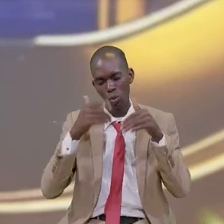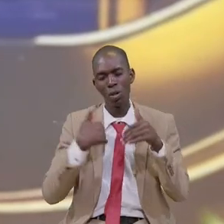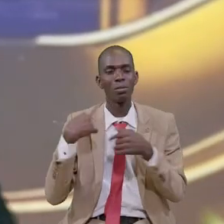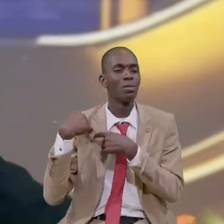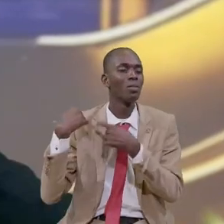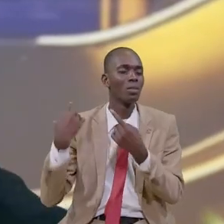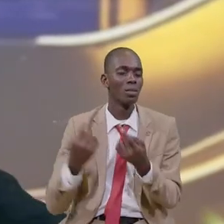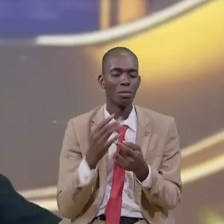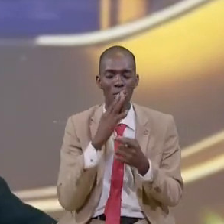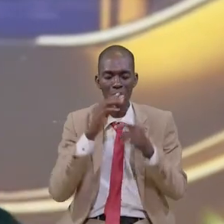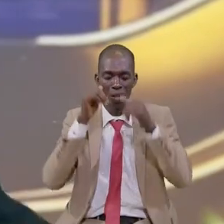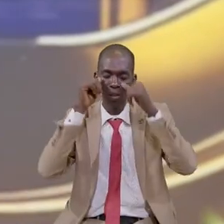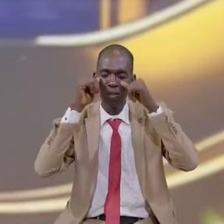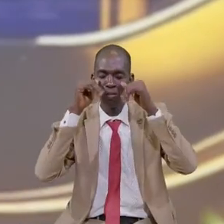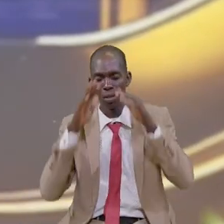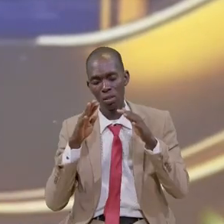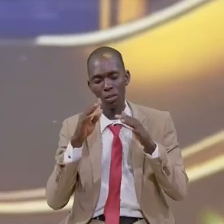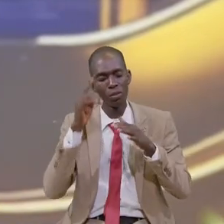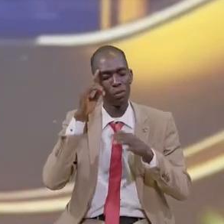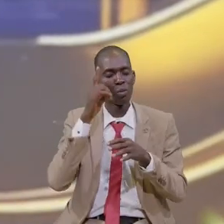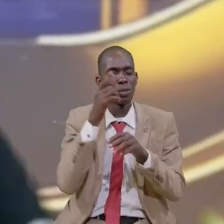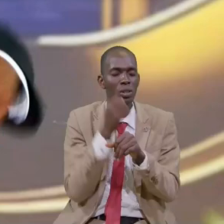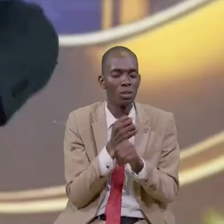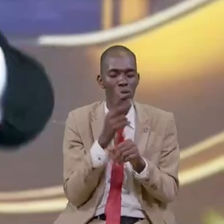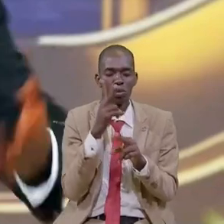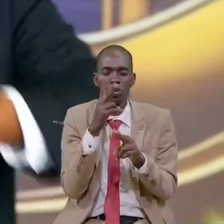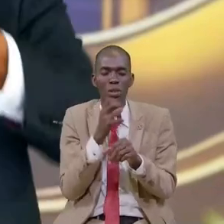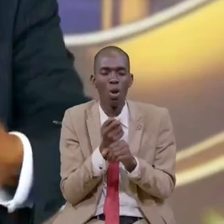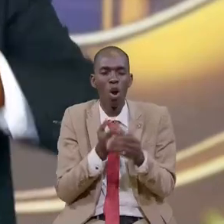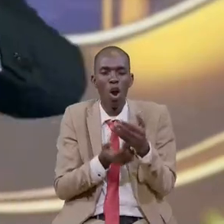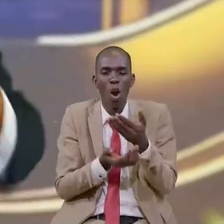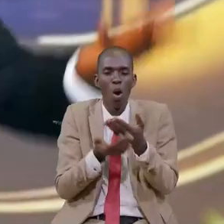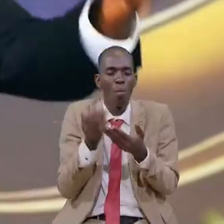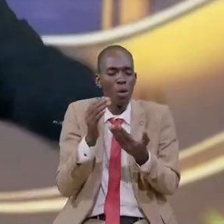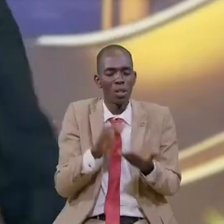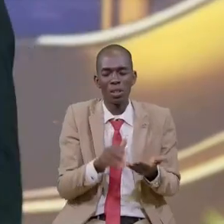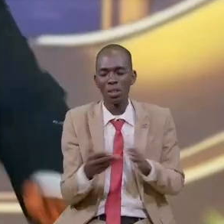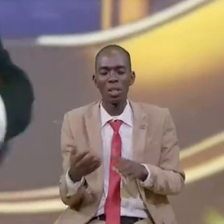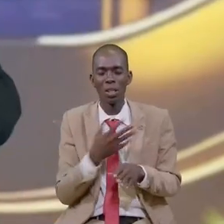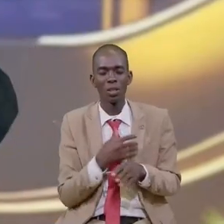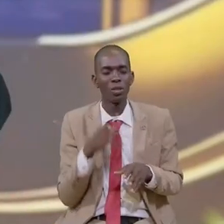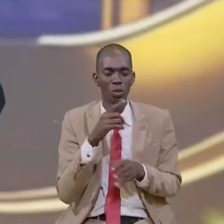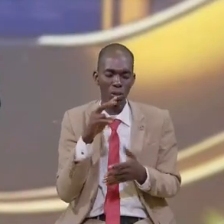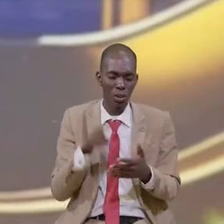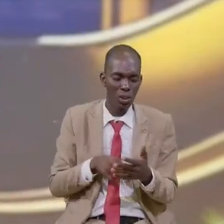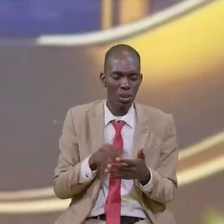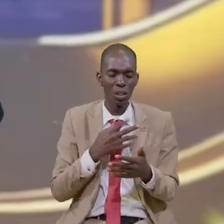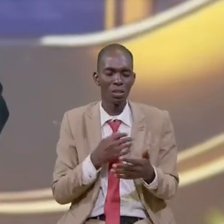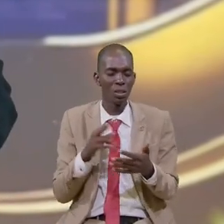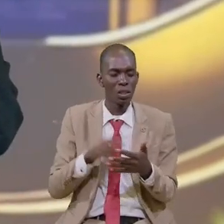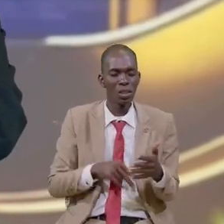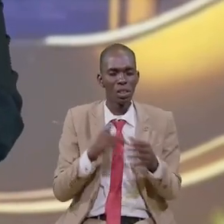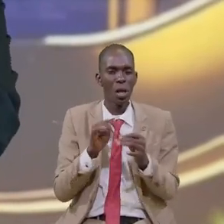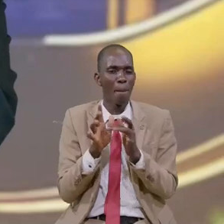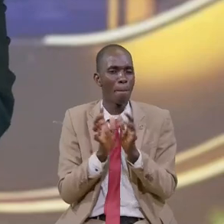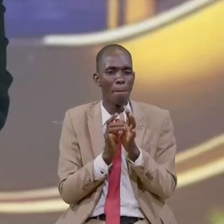depuis 2 ans, découragé et pratiquement mourant. Tu lis la Bible et